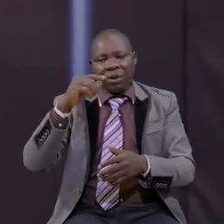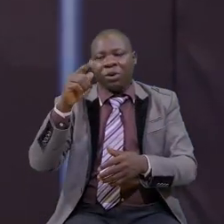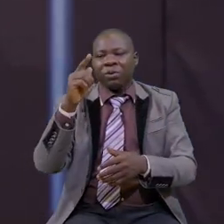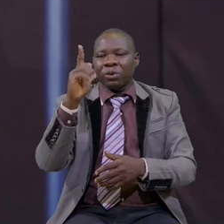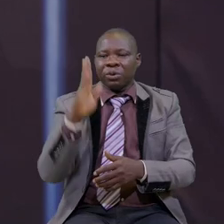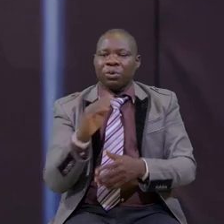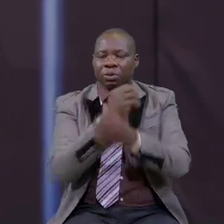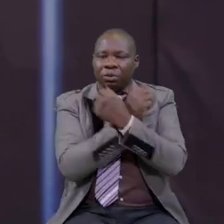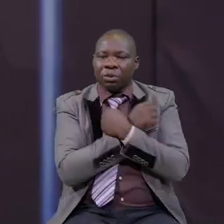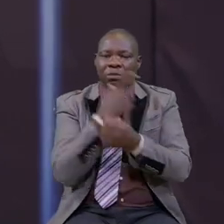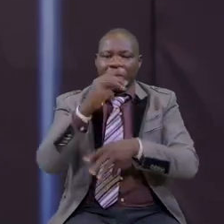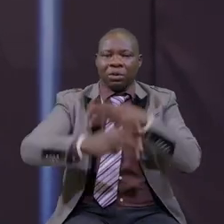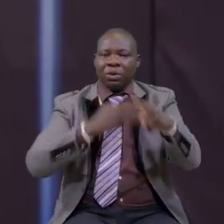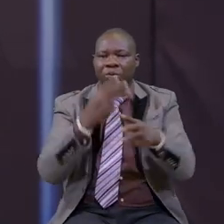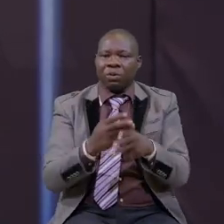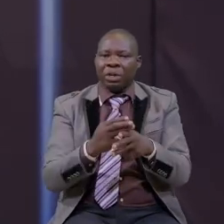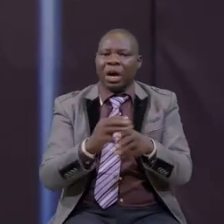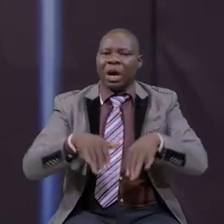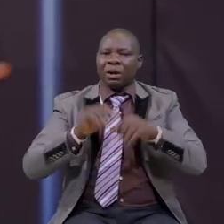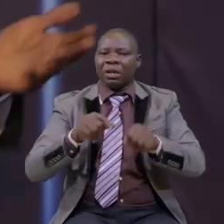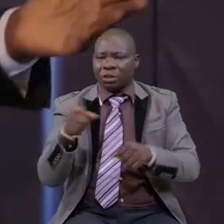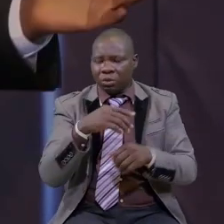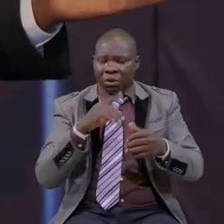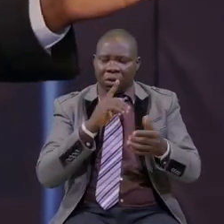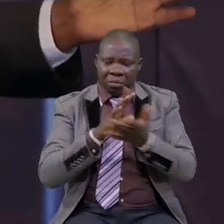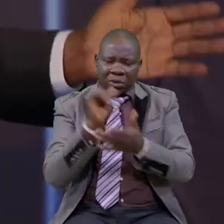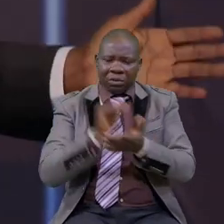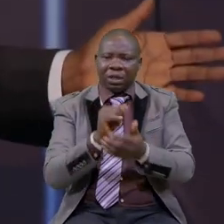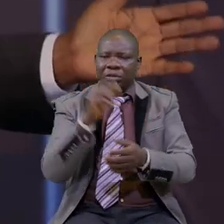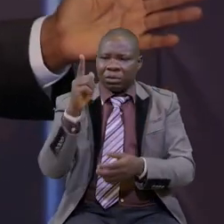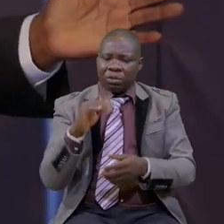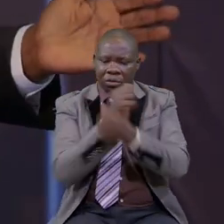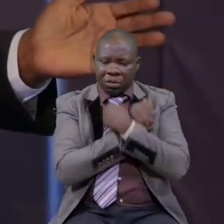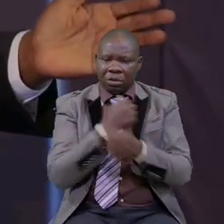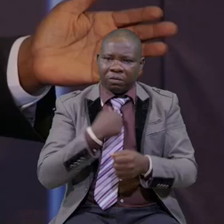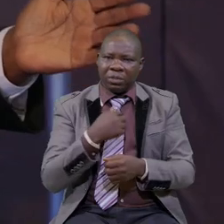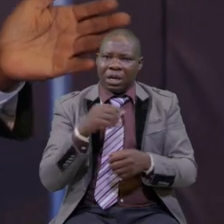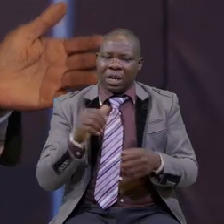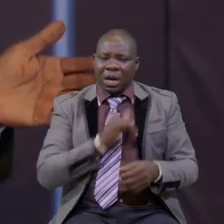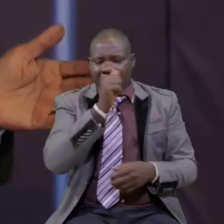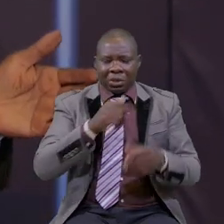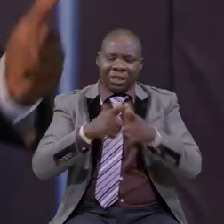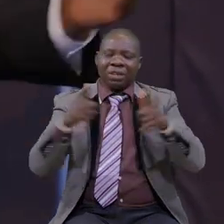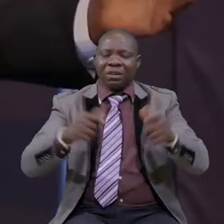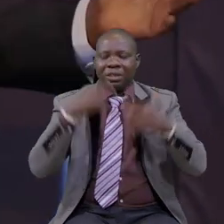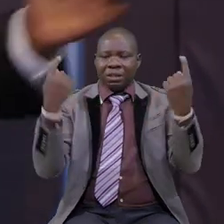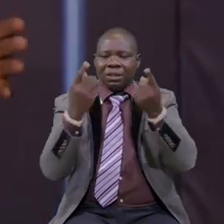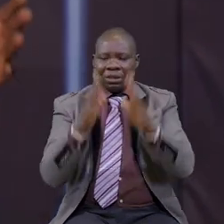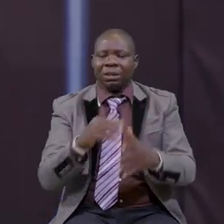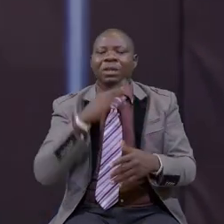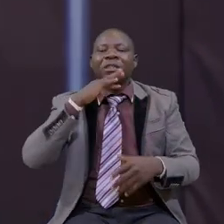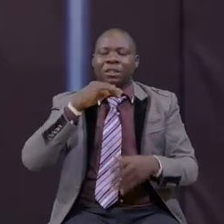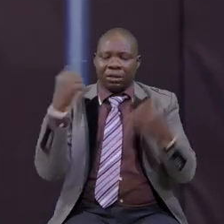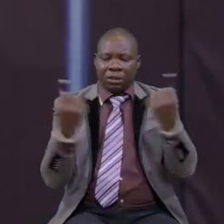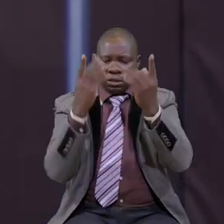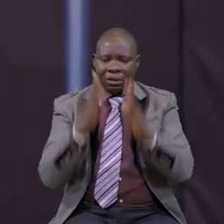aimé le monde. Si je ne crois pas que Dieu m'aime, j'ai un grand pécheur, un pécheur terrible, un